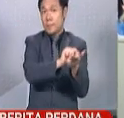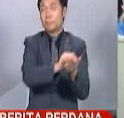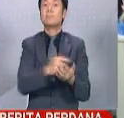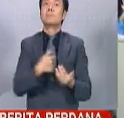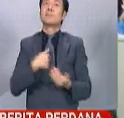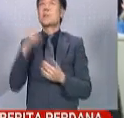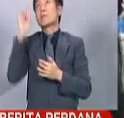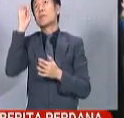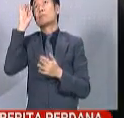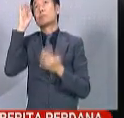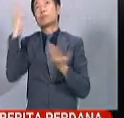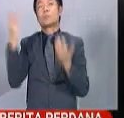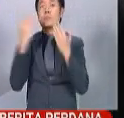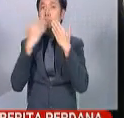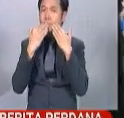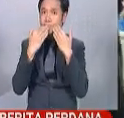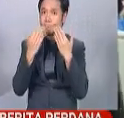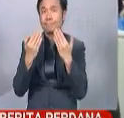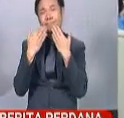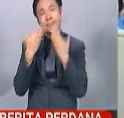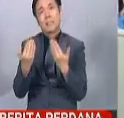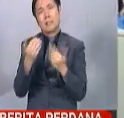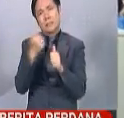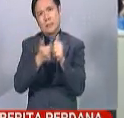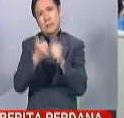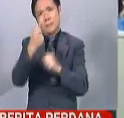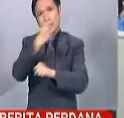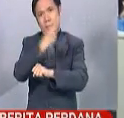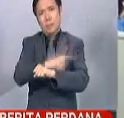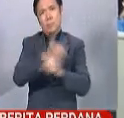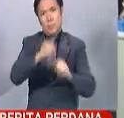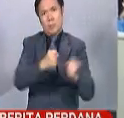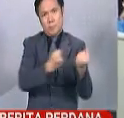Makasih salah MB demo to help the